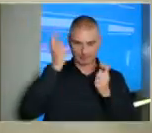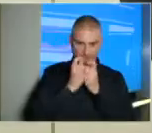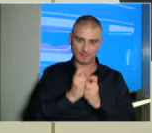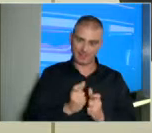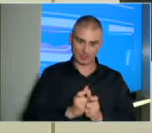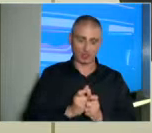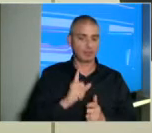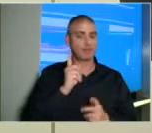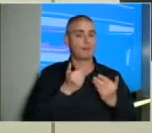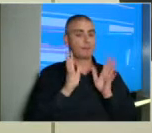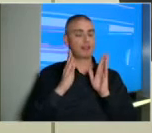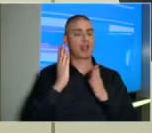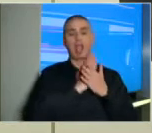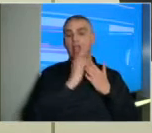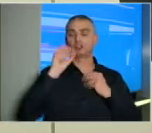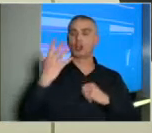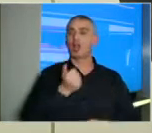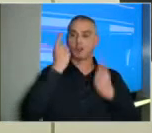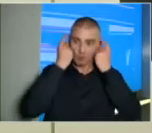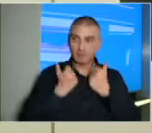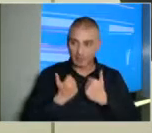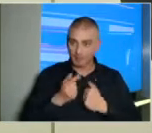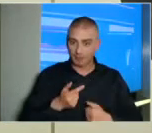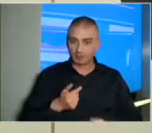בכיתות? מי פתחה את הארכיון של חטופי תימן?